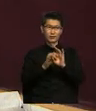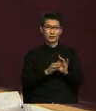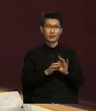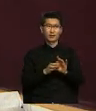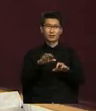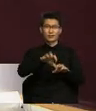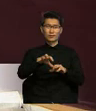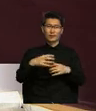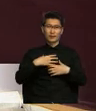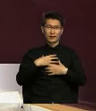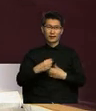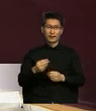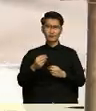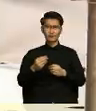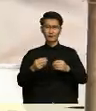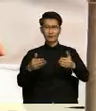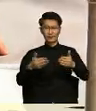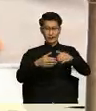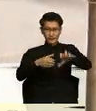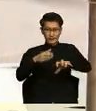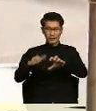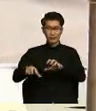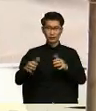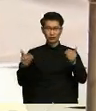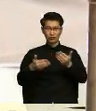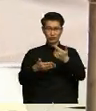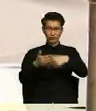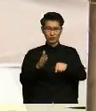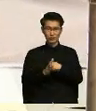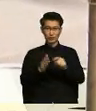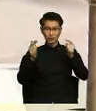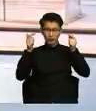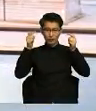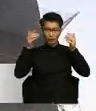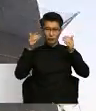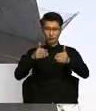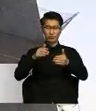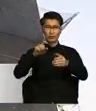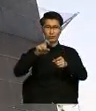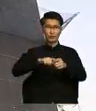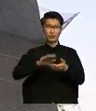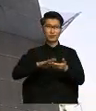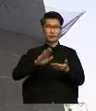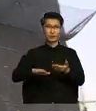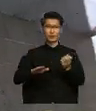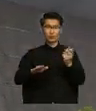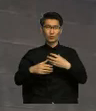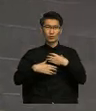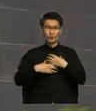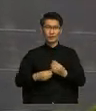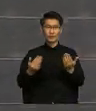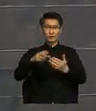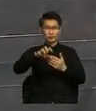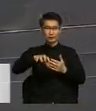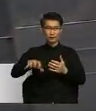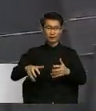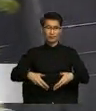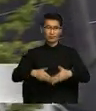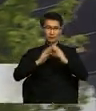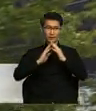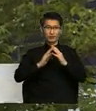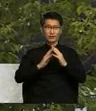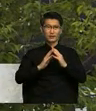노동 현장의 안전 사각지대 최소화에 집중하겠다는 목표입니다. 또 도는 안전한 노동 일터 조성